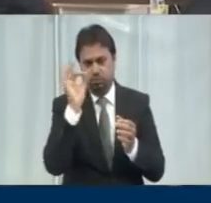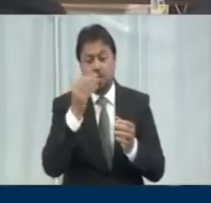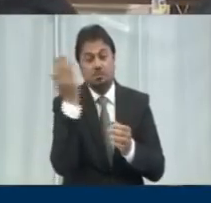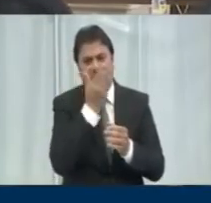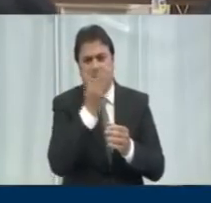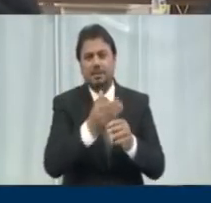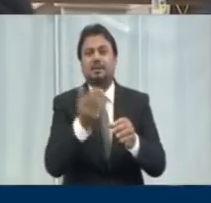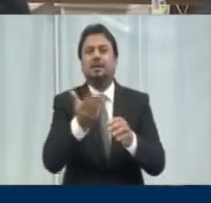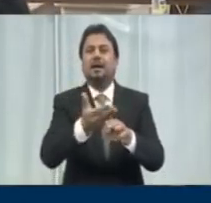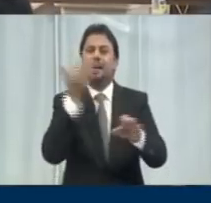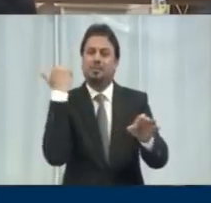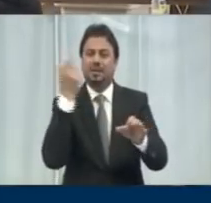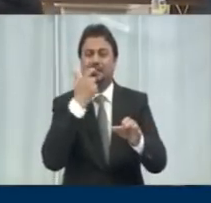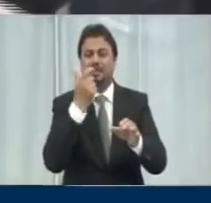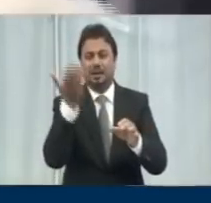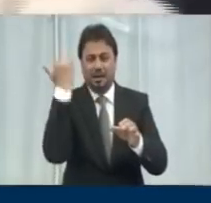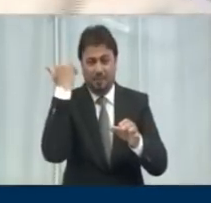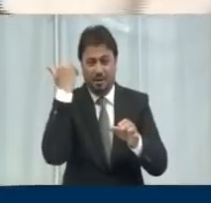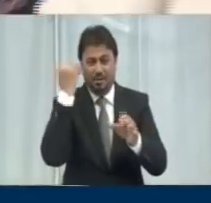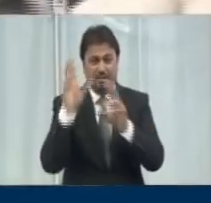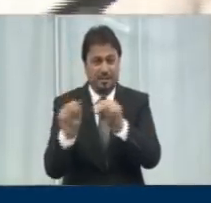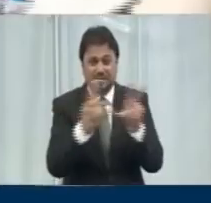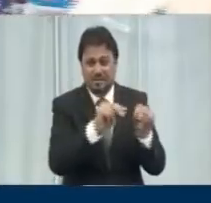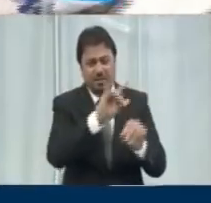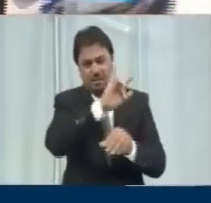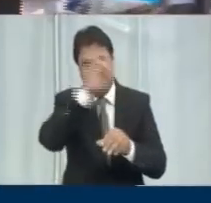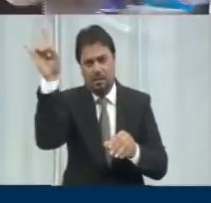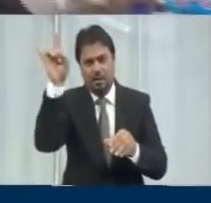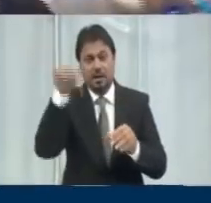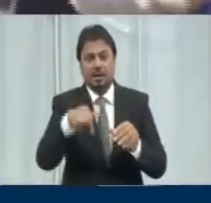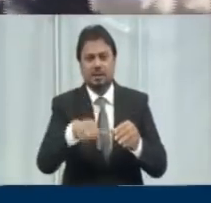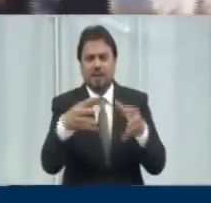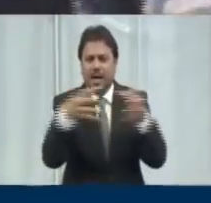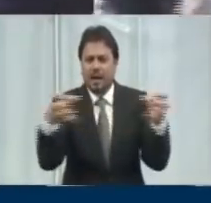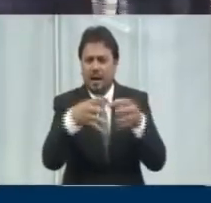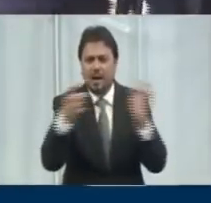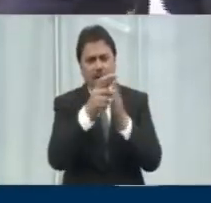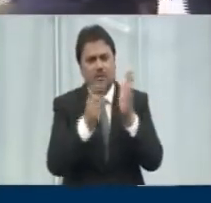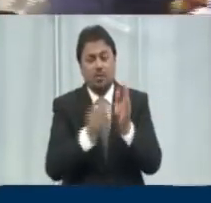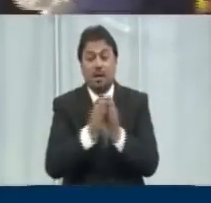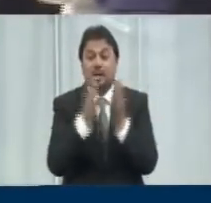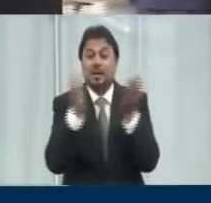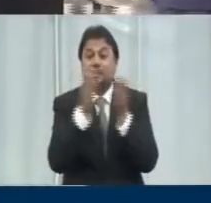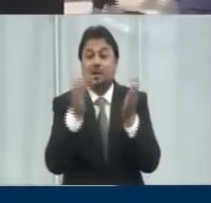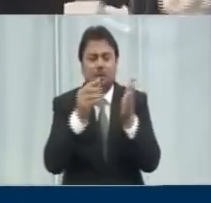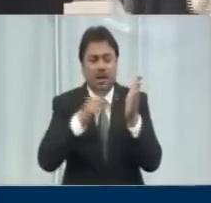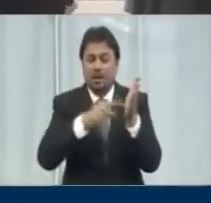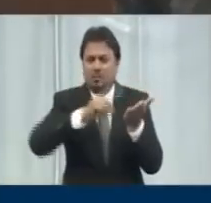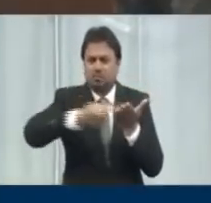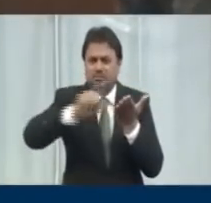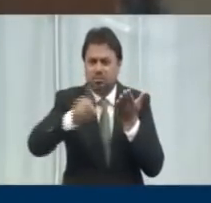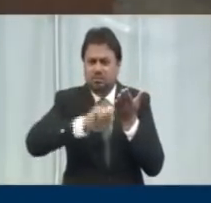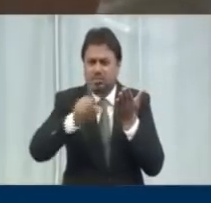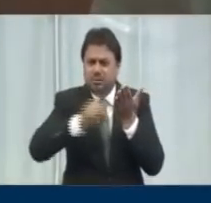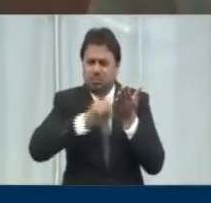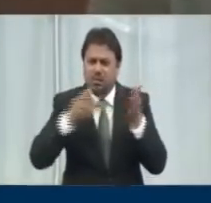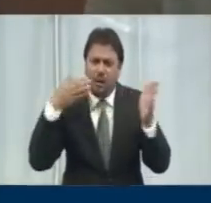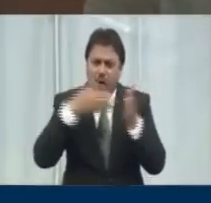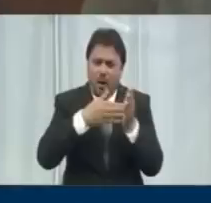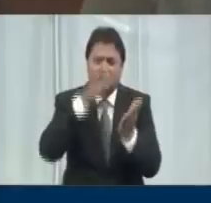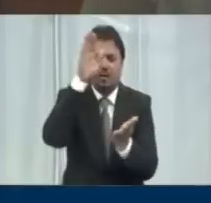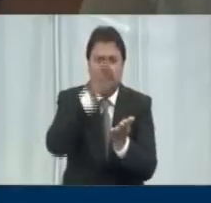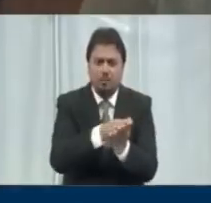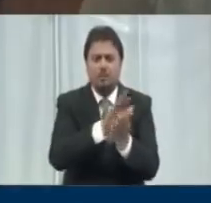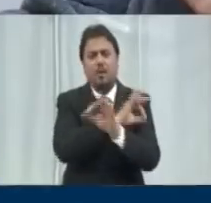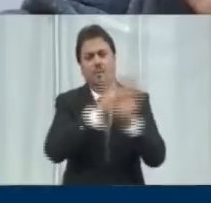العام الماضي لن تتكرر، وأوصت بحلول واقعية لإكمال المناهج الدراسية. وقال رئيس اللجنة قصي الياسري أن